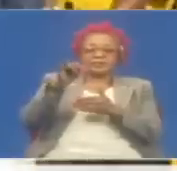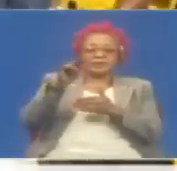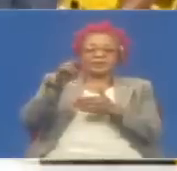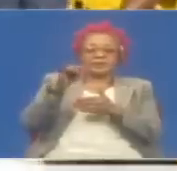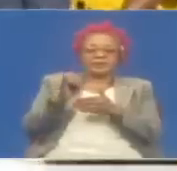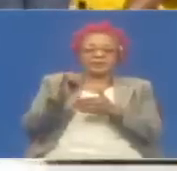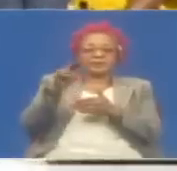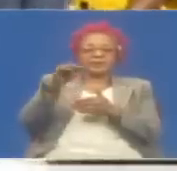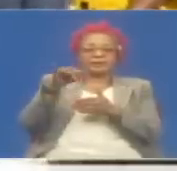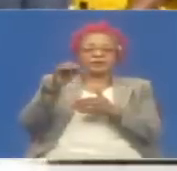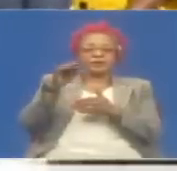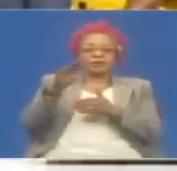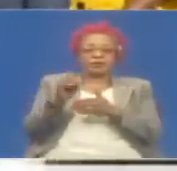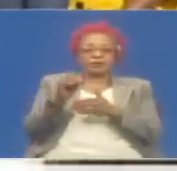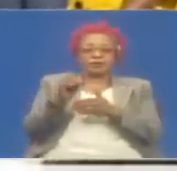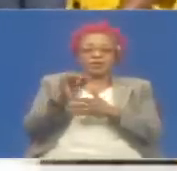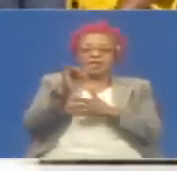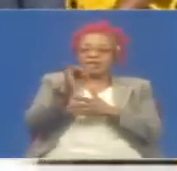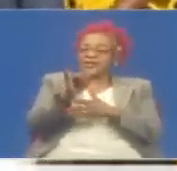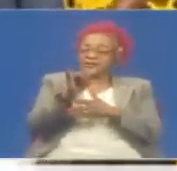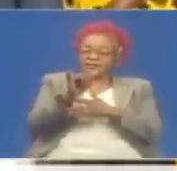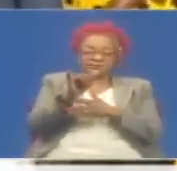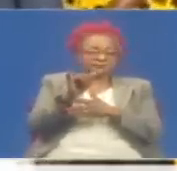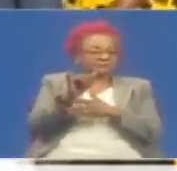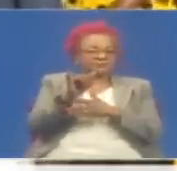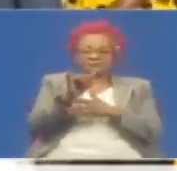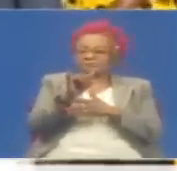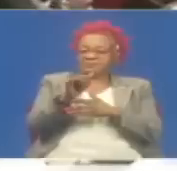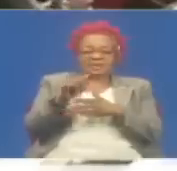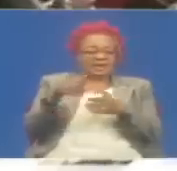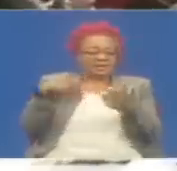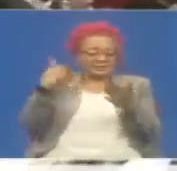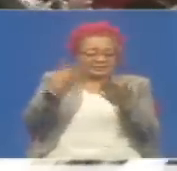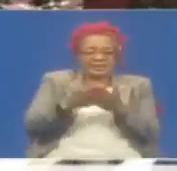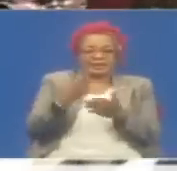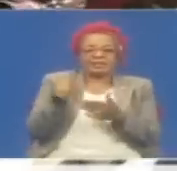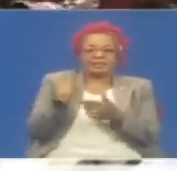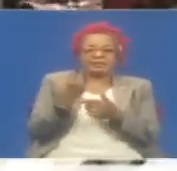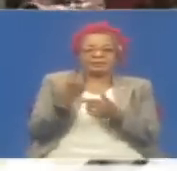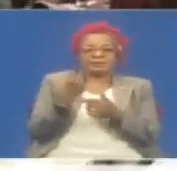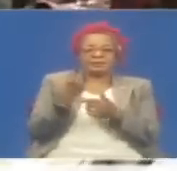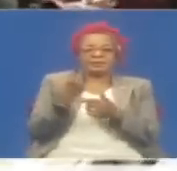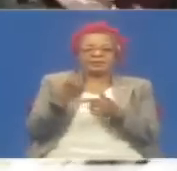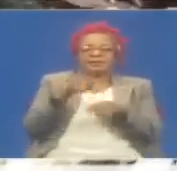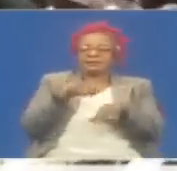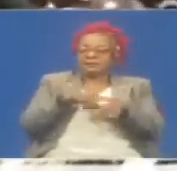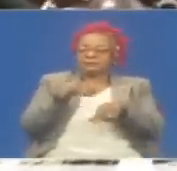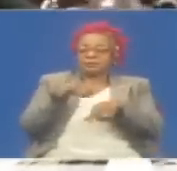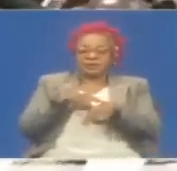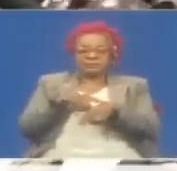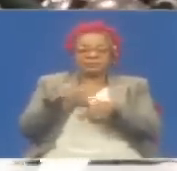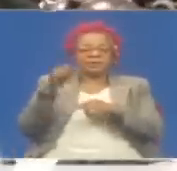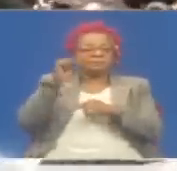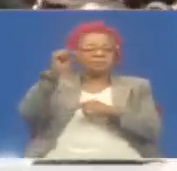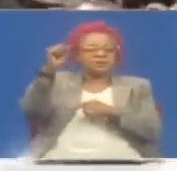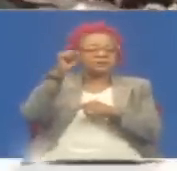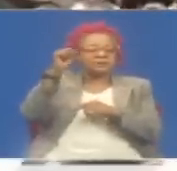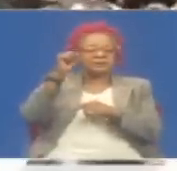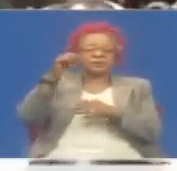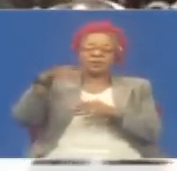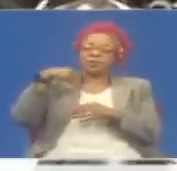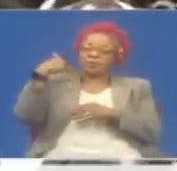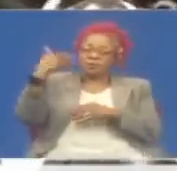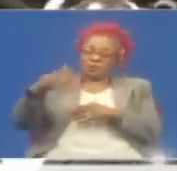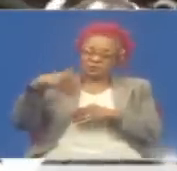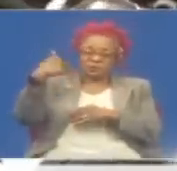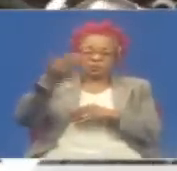Nyoro. Utangulizi huu haukupata mashiko hadi hivi karibuni. Mara kwa mara, siasa si haba zinapigwa katika eneo